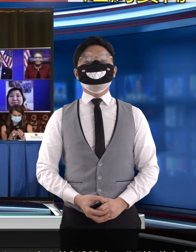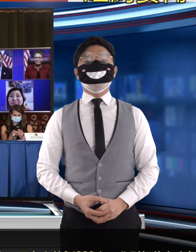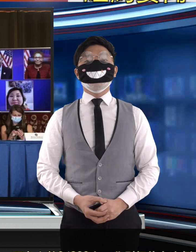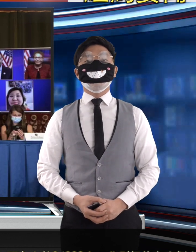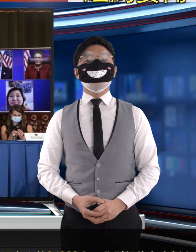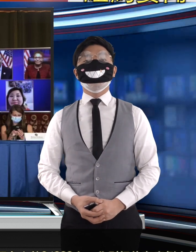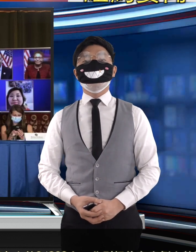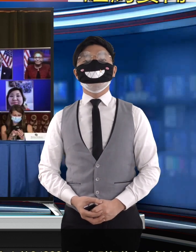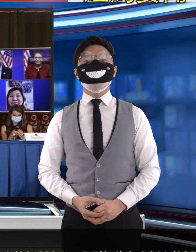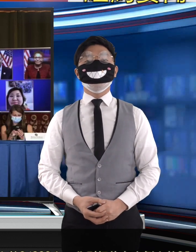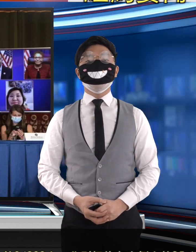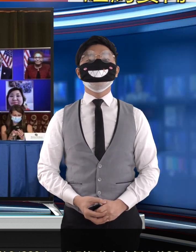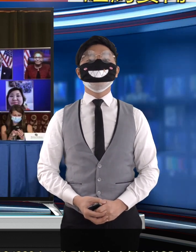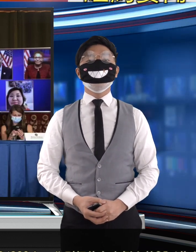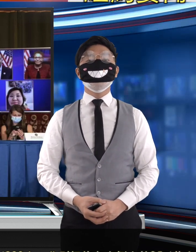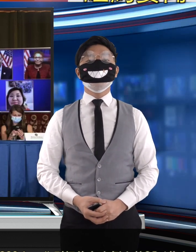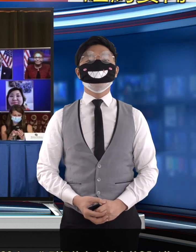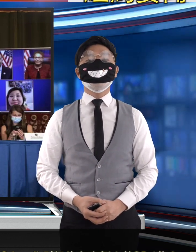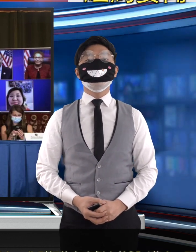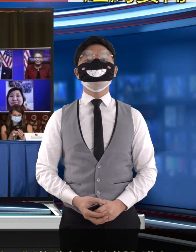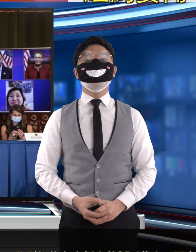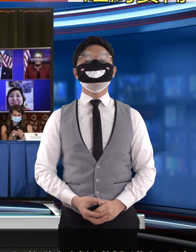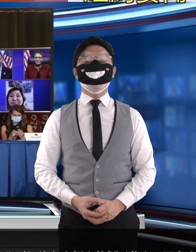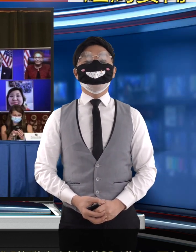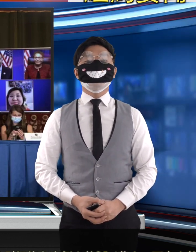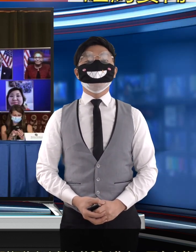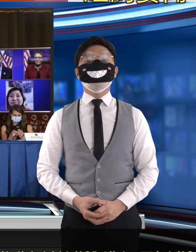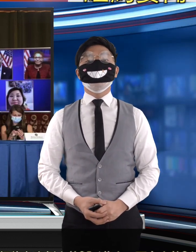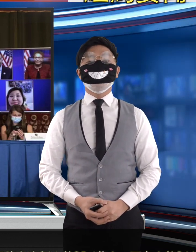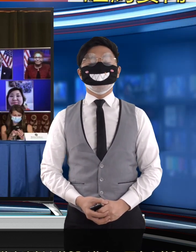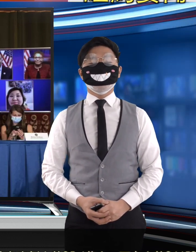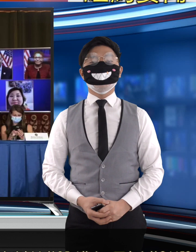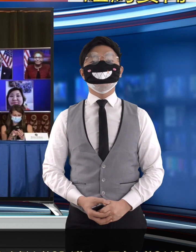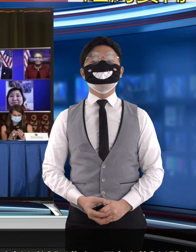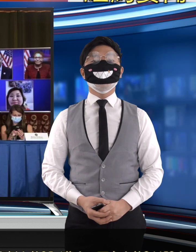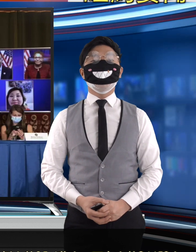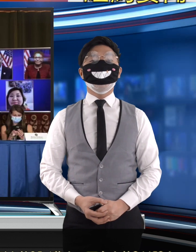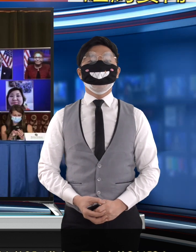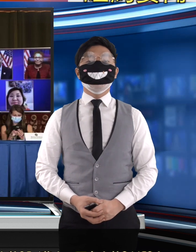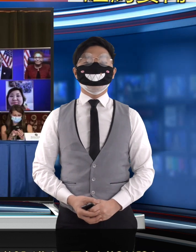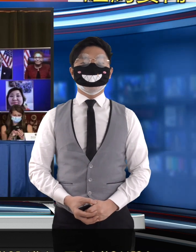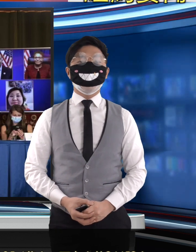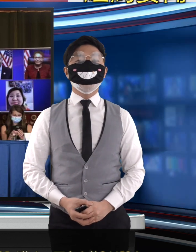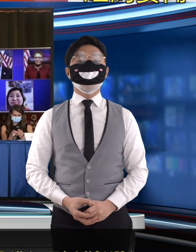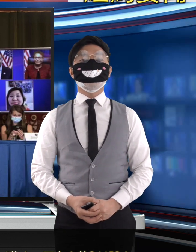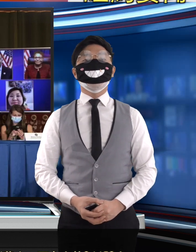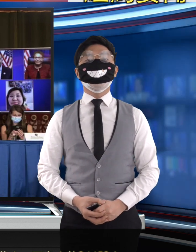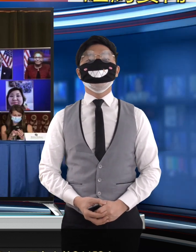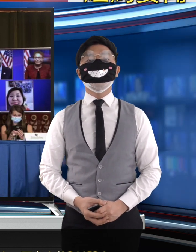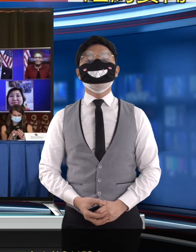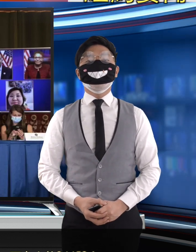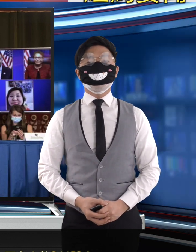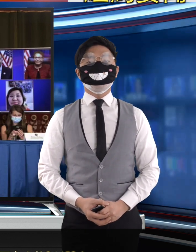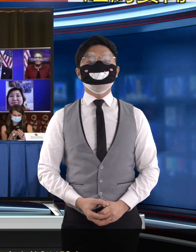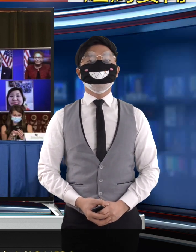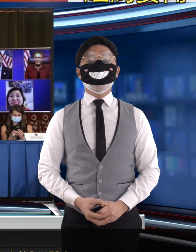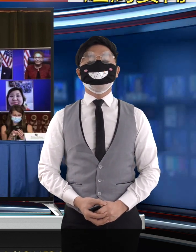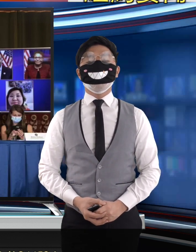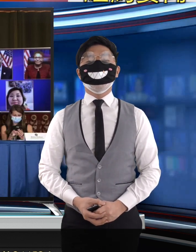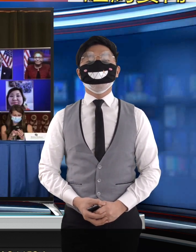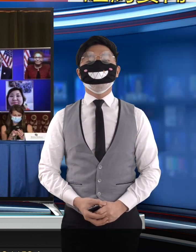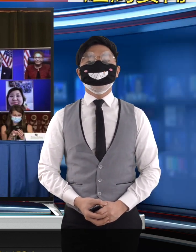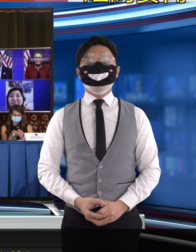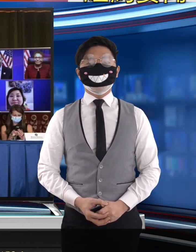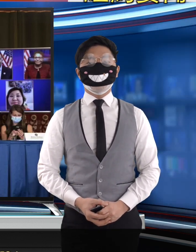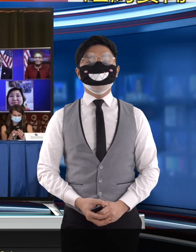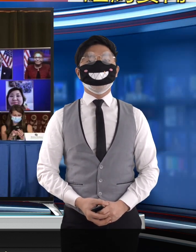员。而我们的纽约市将获得7万2千剂疫苗，为10个地区之首，之后市长岛获得2万6500